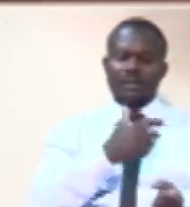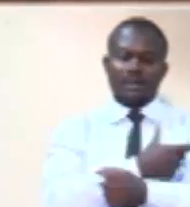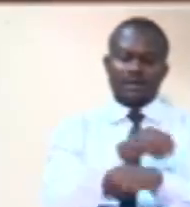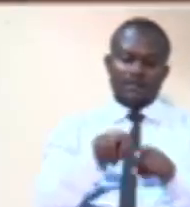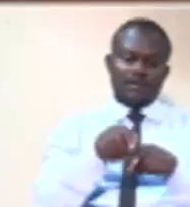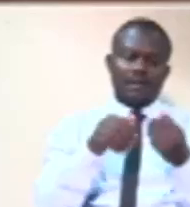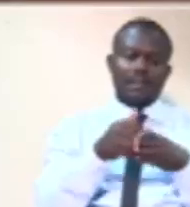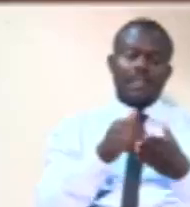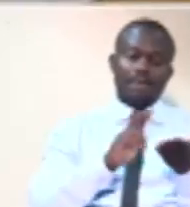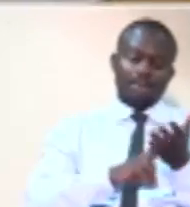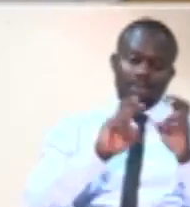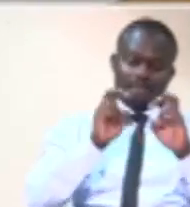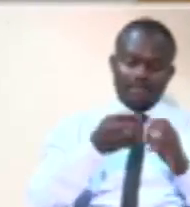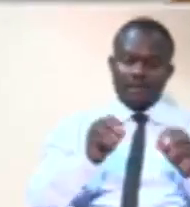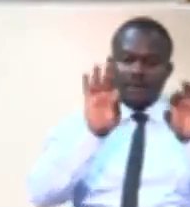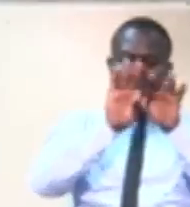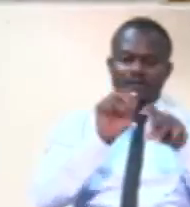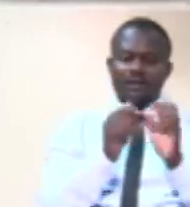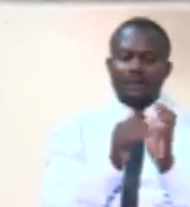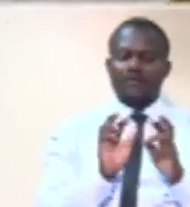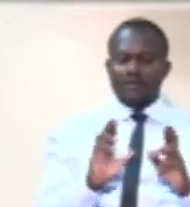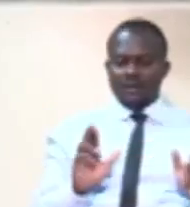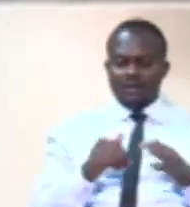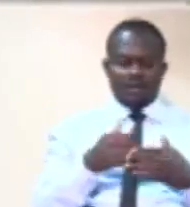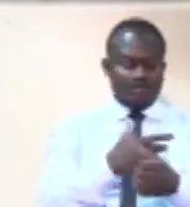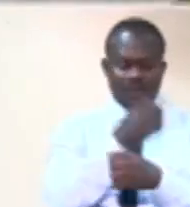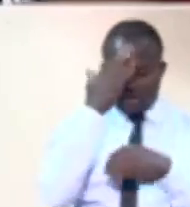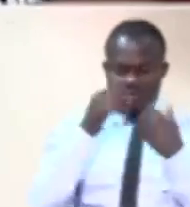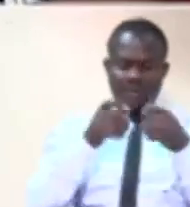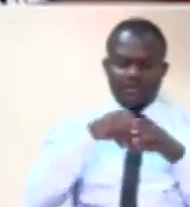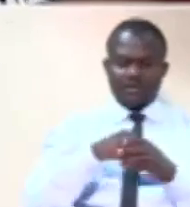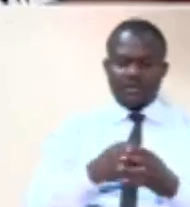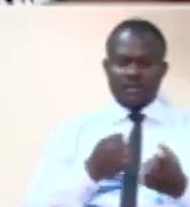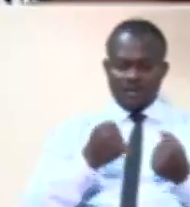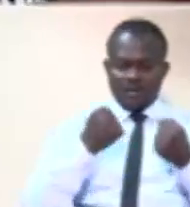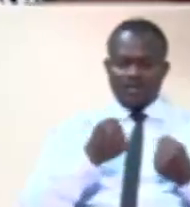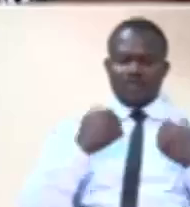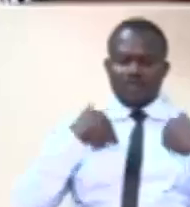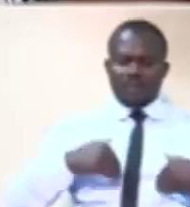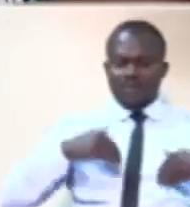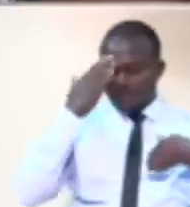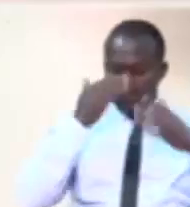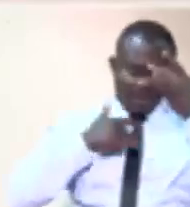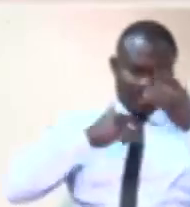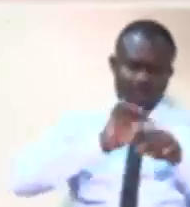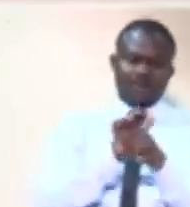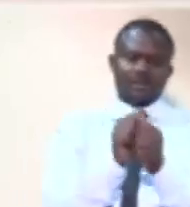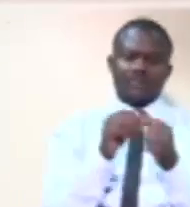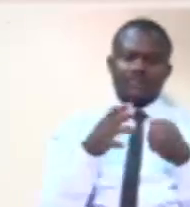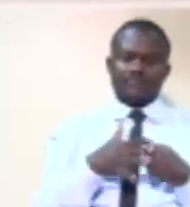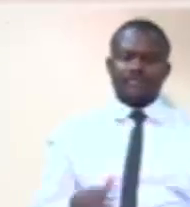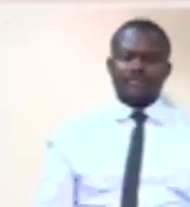bemeza ko baha agaciro iki gikorwa, kandi ko biteguye kwikingiza ngo bongere ubudahangarwa bw'umubiri ku cyorezo cya COVID-19.